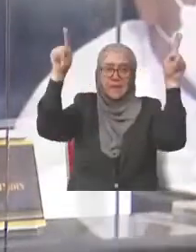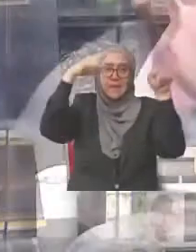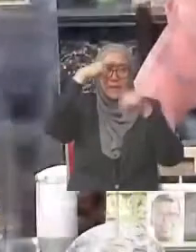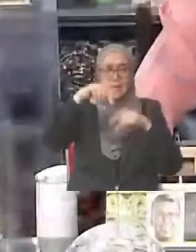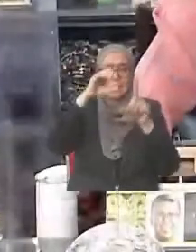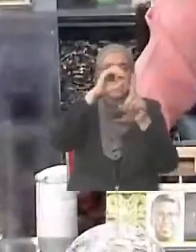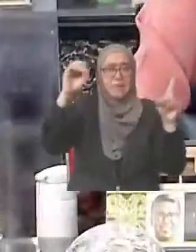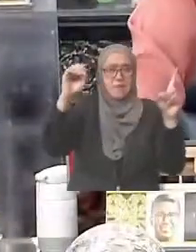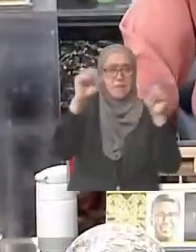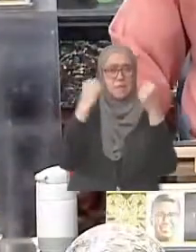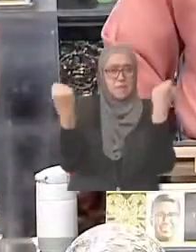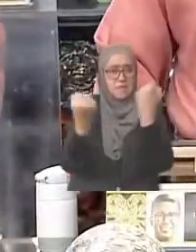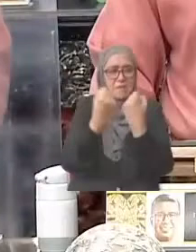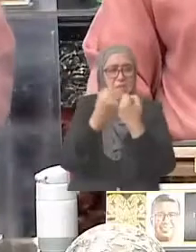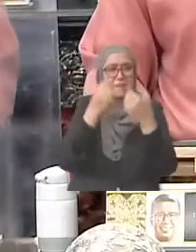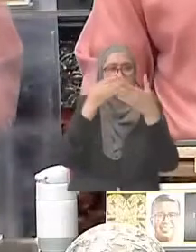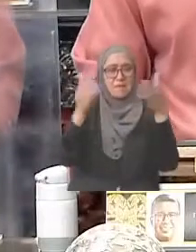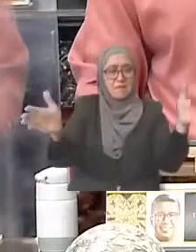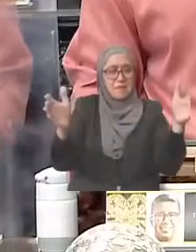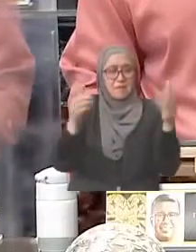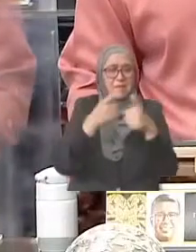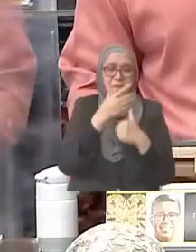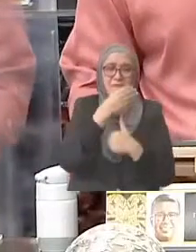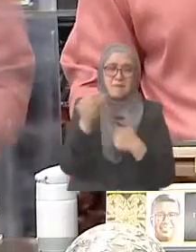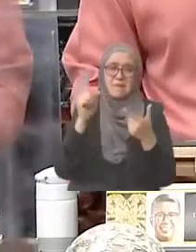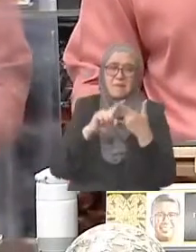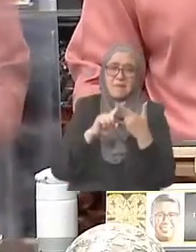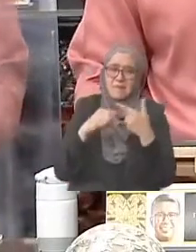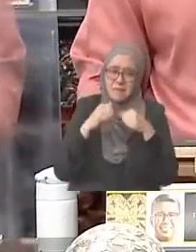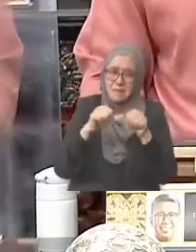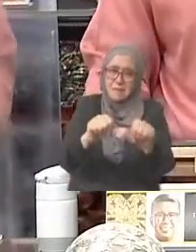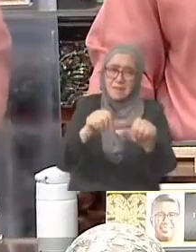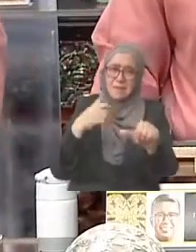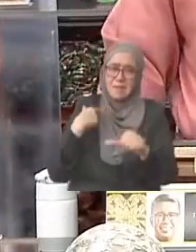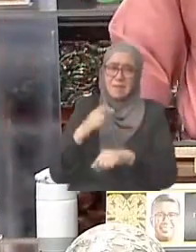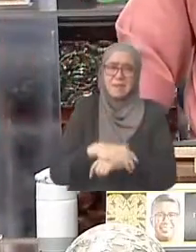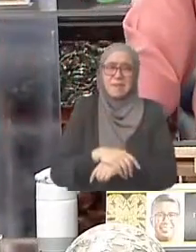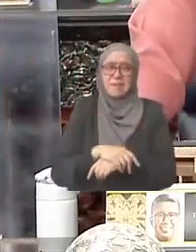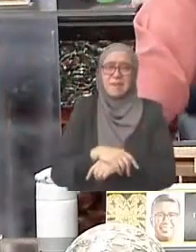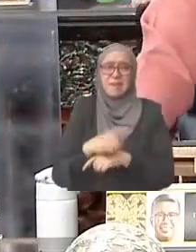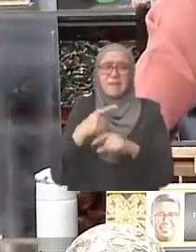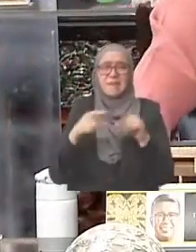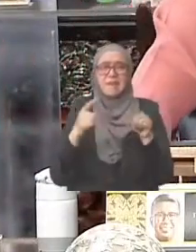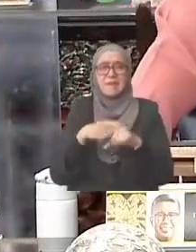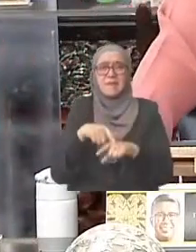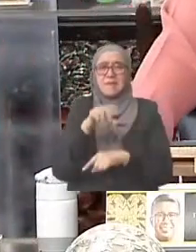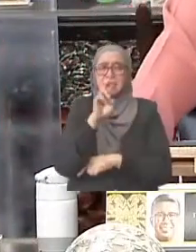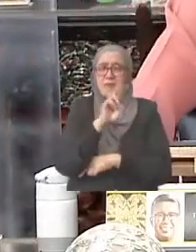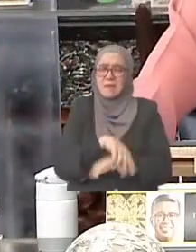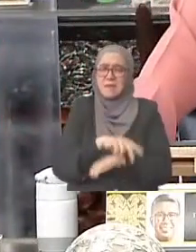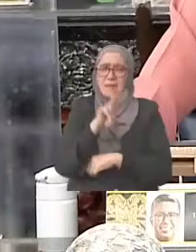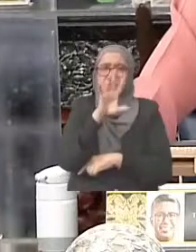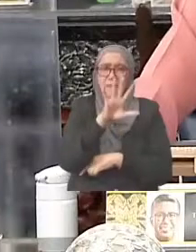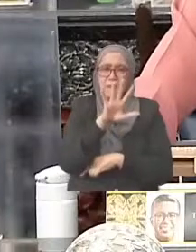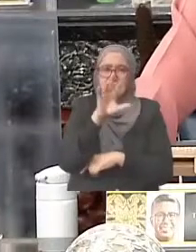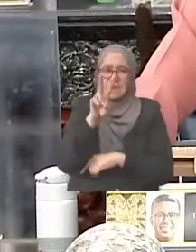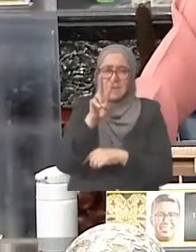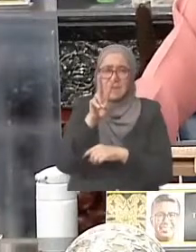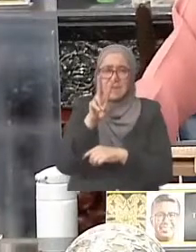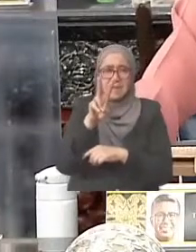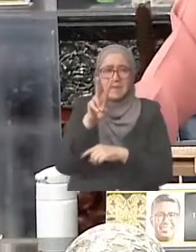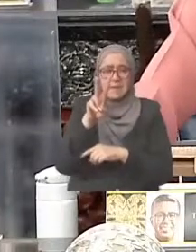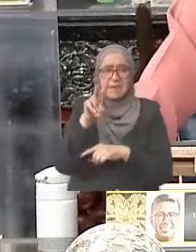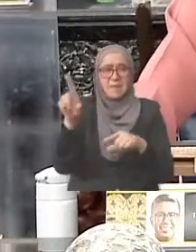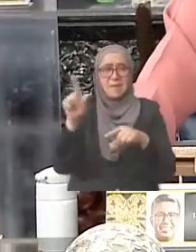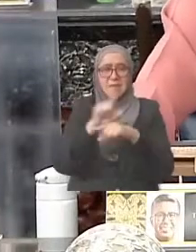namun masih terdapat 20700 atau 252 syariah syariah tersenarai di Bursa Malaysia yang belum bomnya iPhone